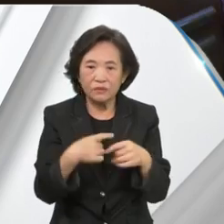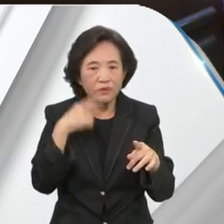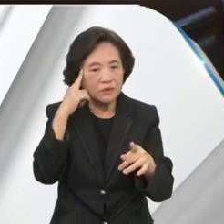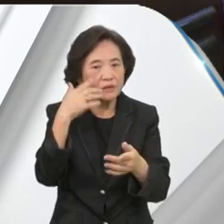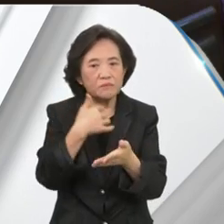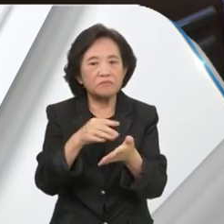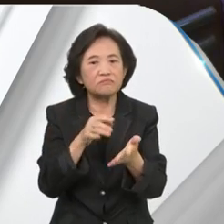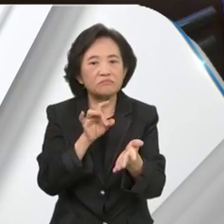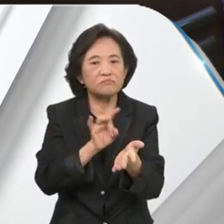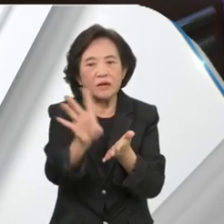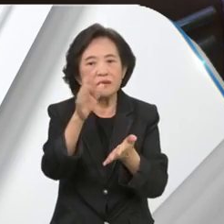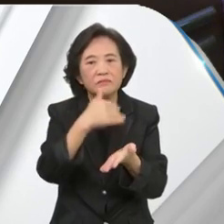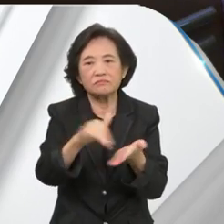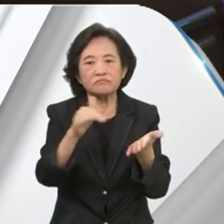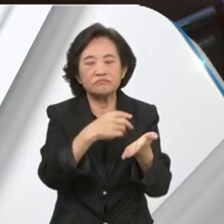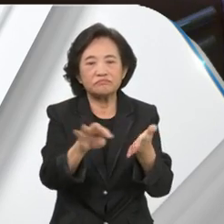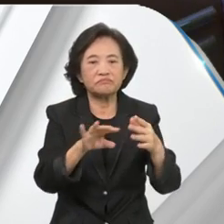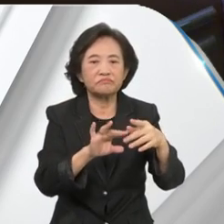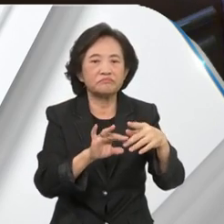世界客家博览会前期行销展演规划及行政事务相关经费总共1亿本期动议删除一半